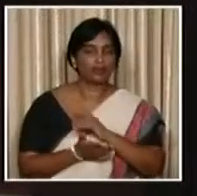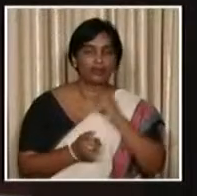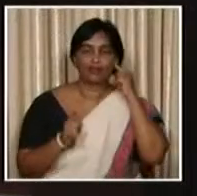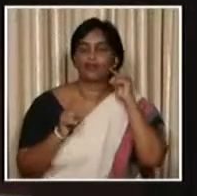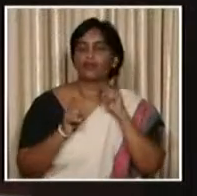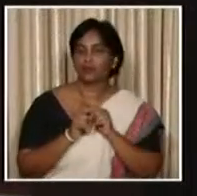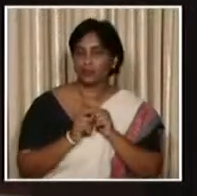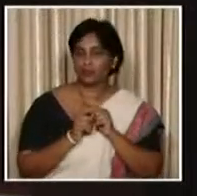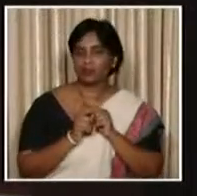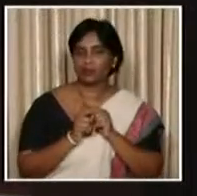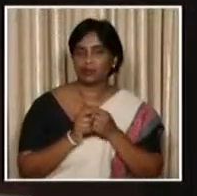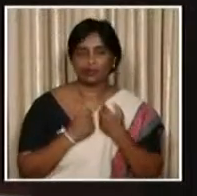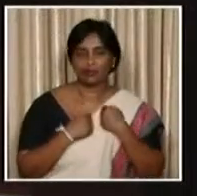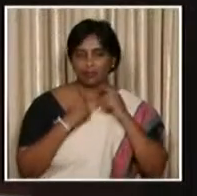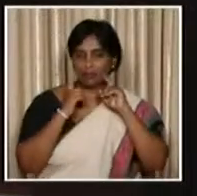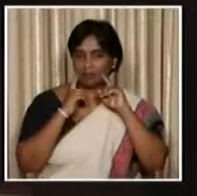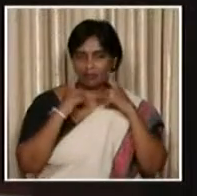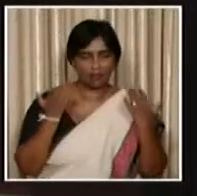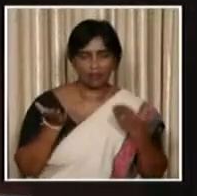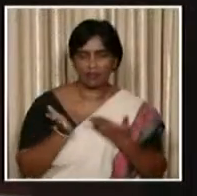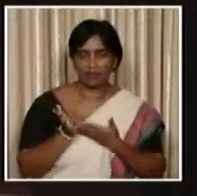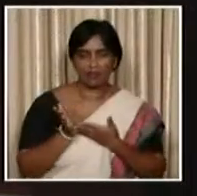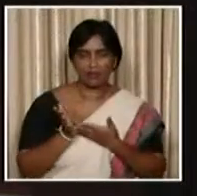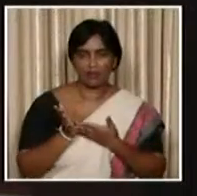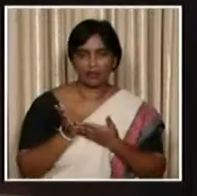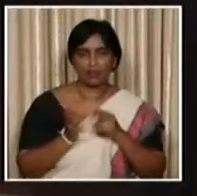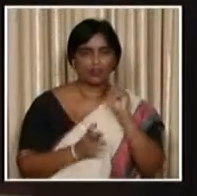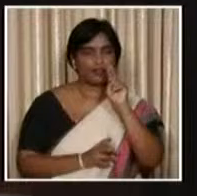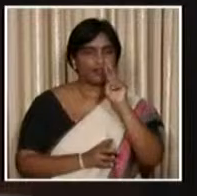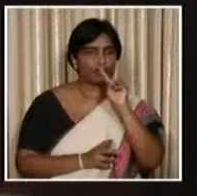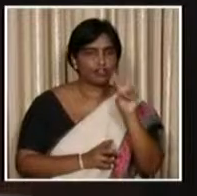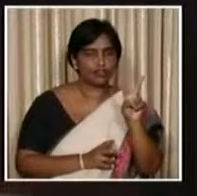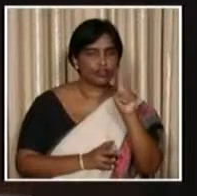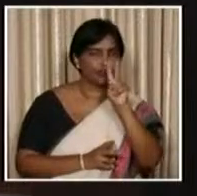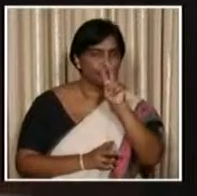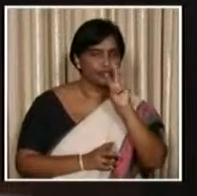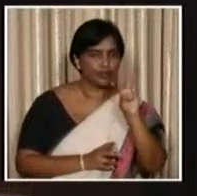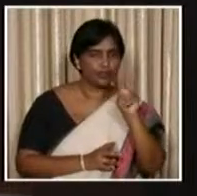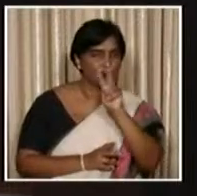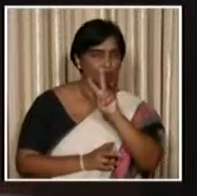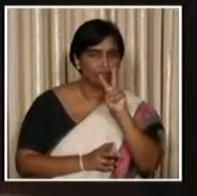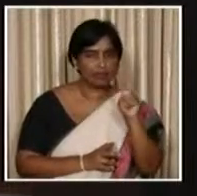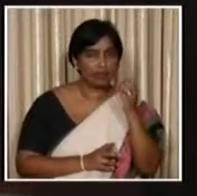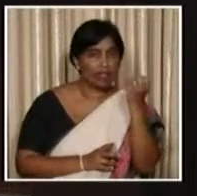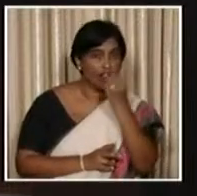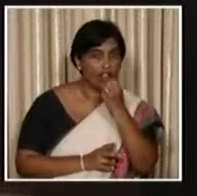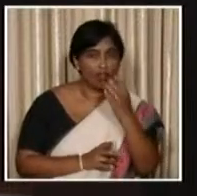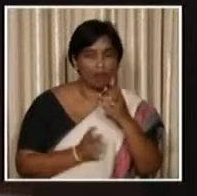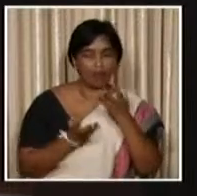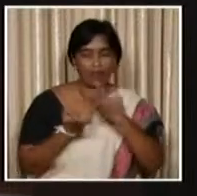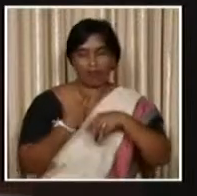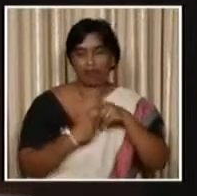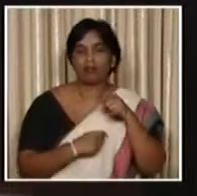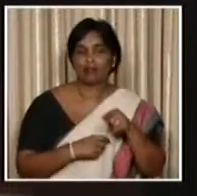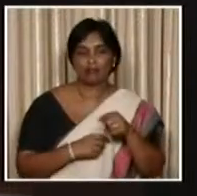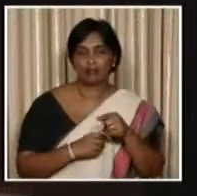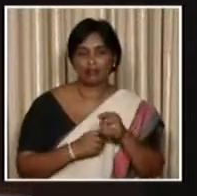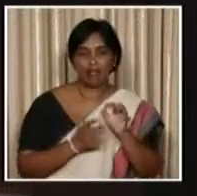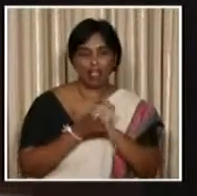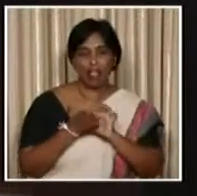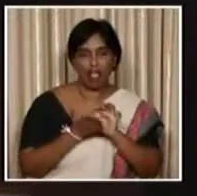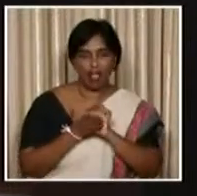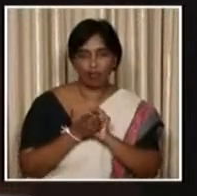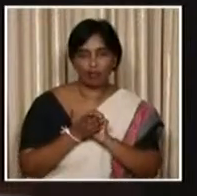කරේ. ඉතින් මන් දන්නේ ඔබතුමා මේ 23 22 කියන ඉලක්කම් දෙකේ පැටලිලා ඔබතුමාට මන් දන්නේ අකුරු